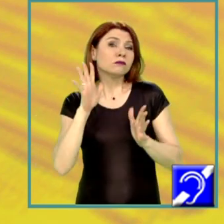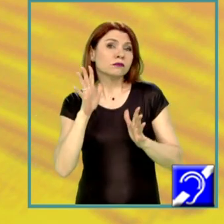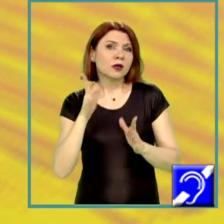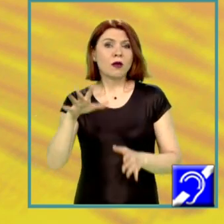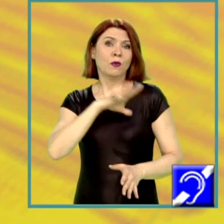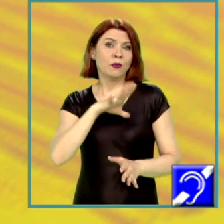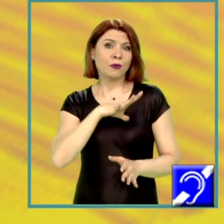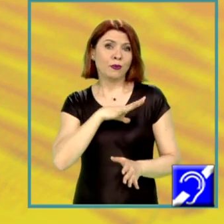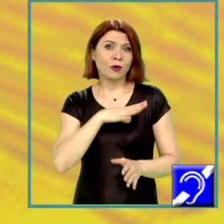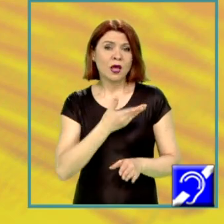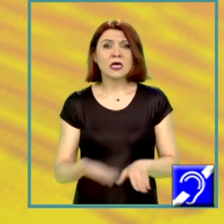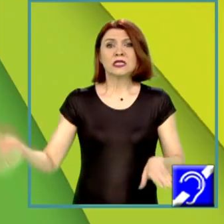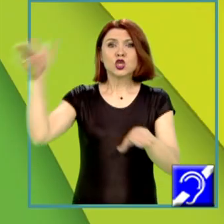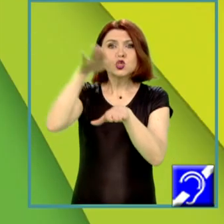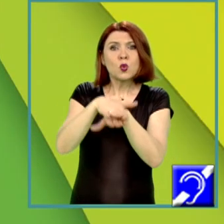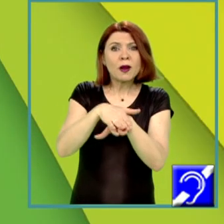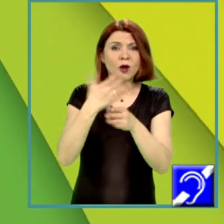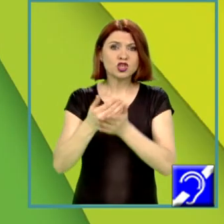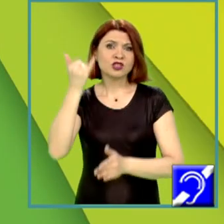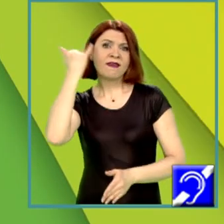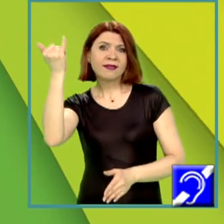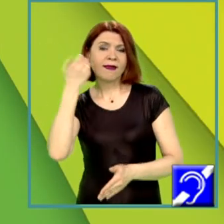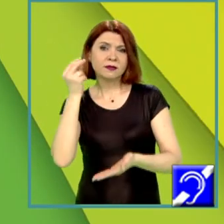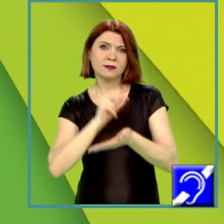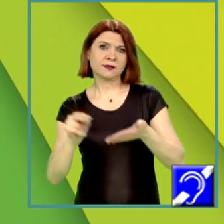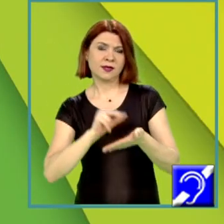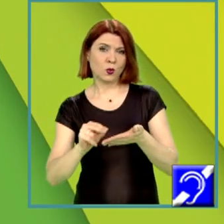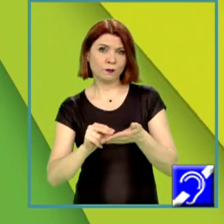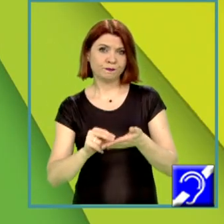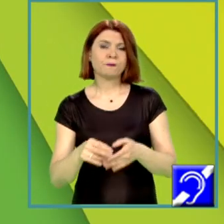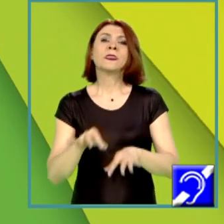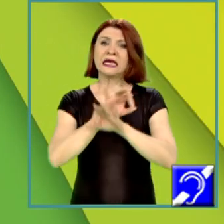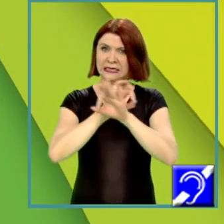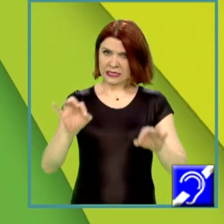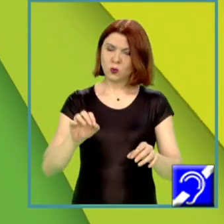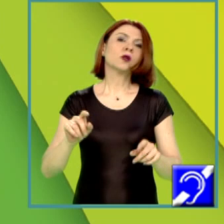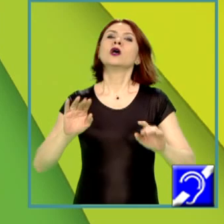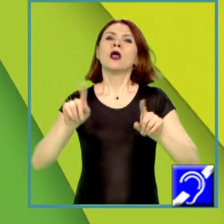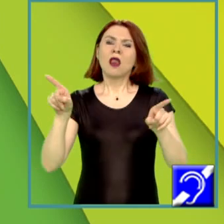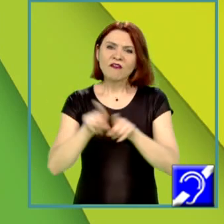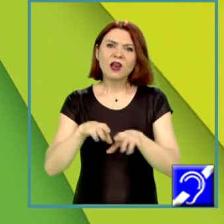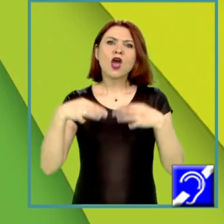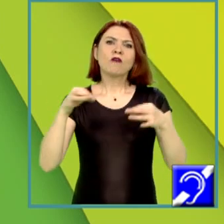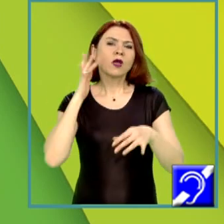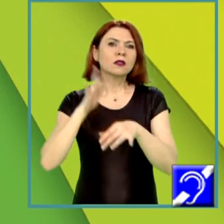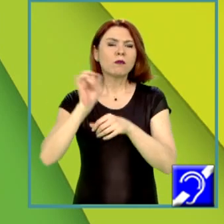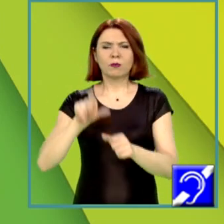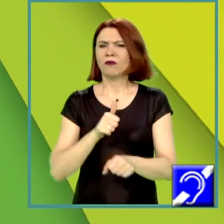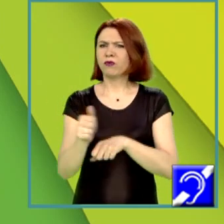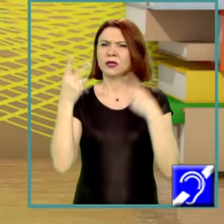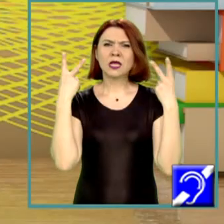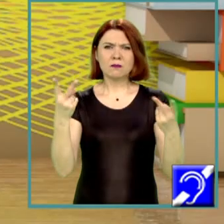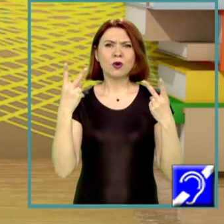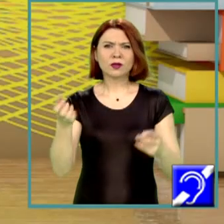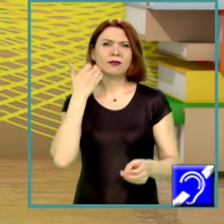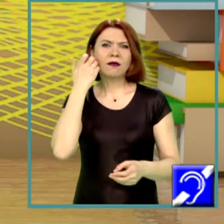risc să îmi supra pun aceste idei în timpul argumentări desigur tot ciorna este esențială